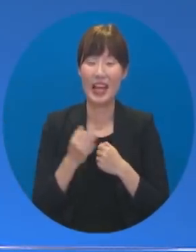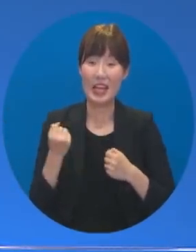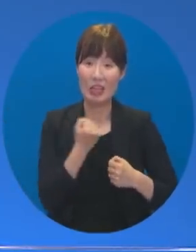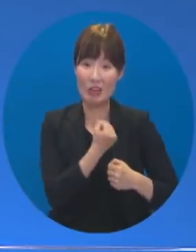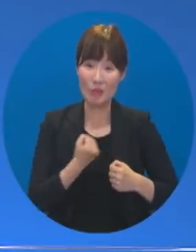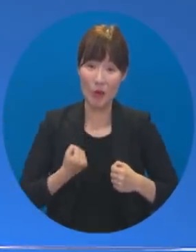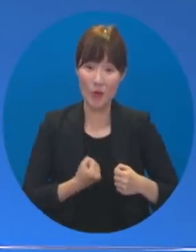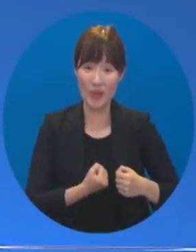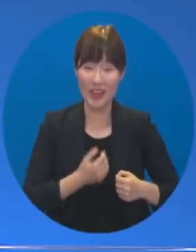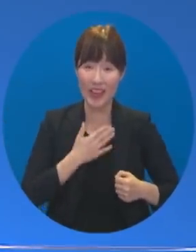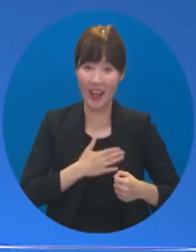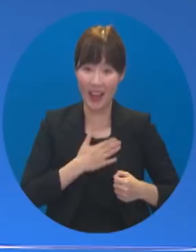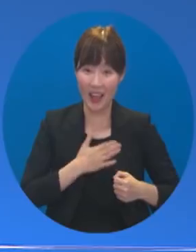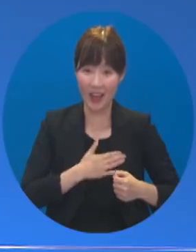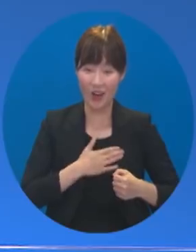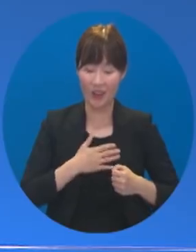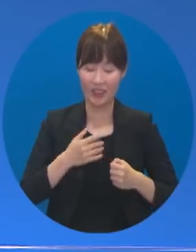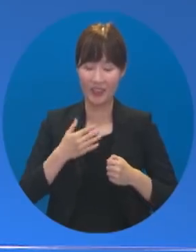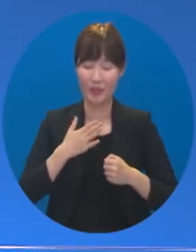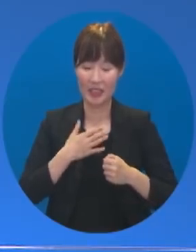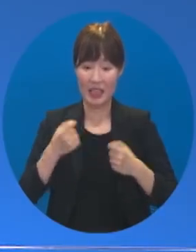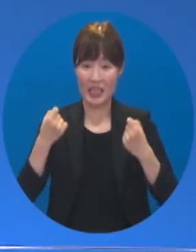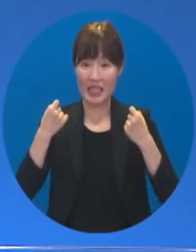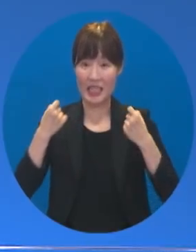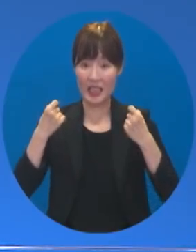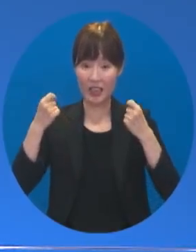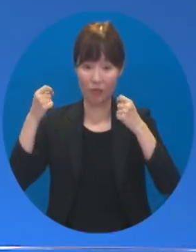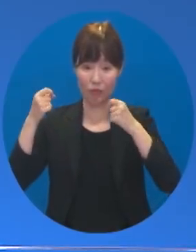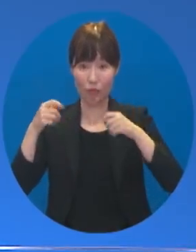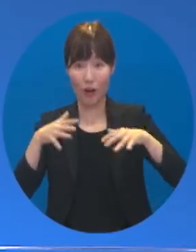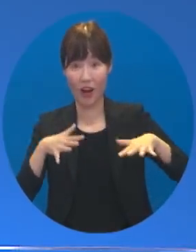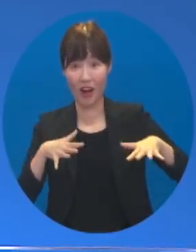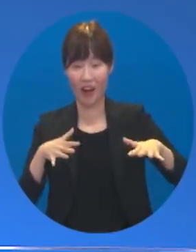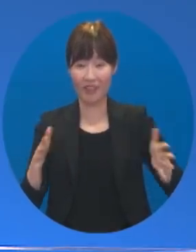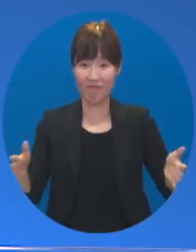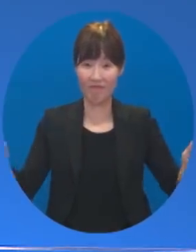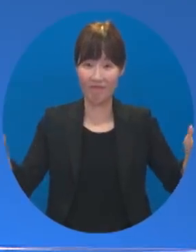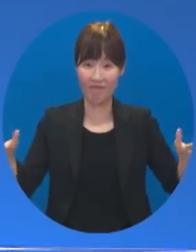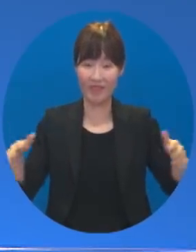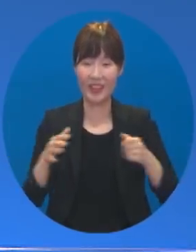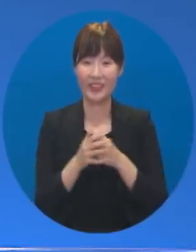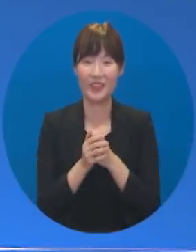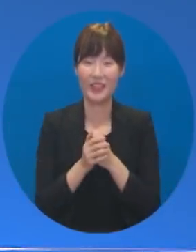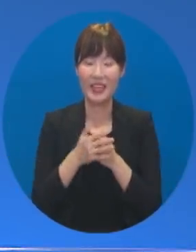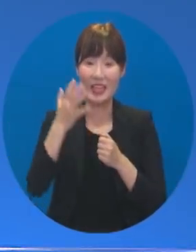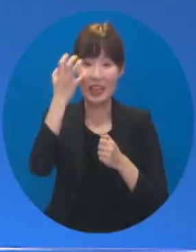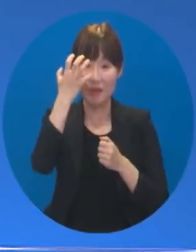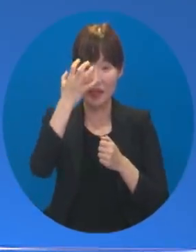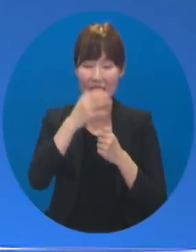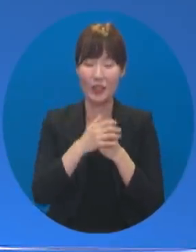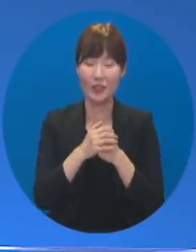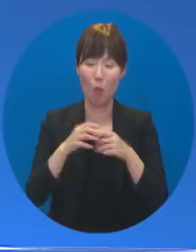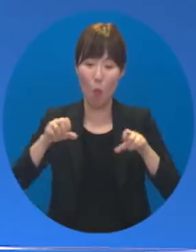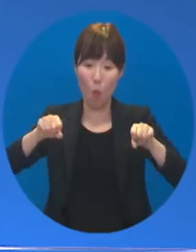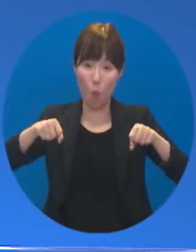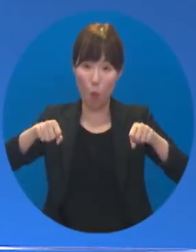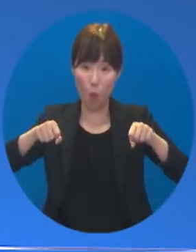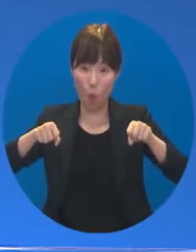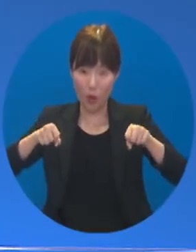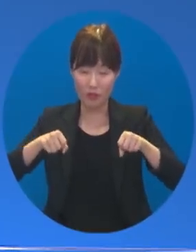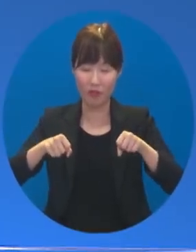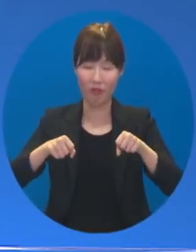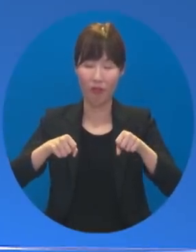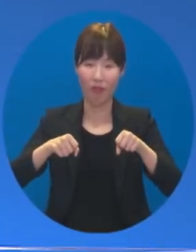딱 되면은 어느 순간 이제 날개복이 있는 것처럼 그 가면 라이더는 라이더라서 오토바이를 타는데 평상시에는 그냥 멀쩡하게